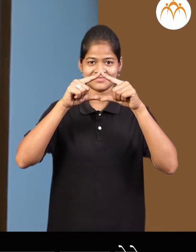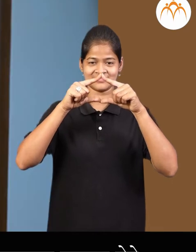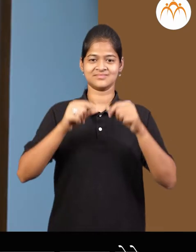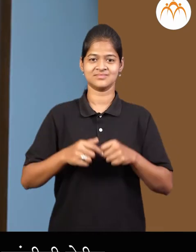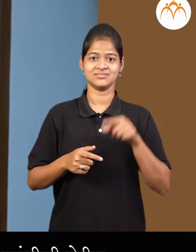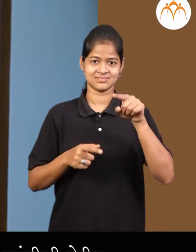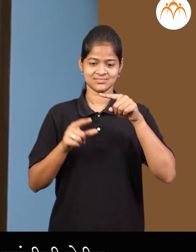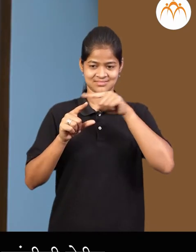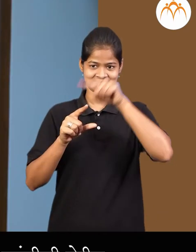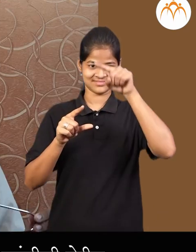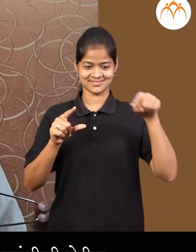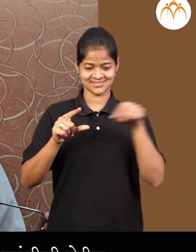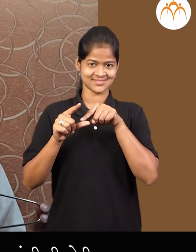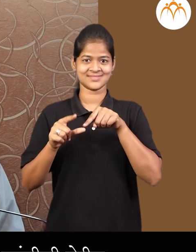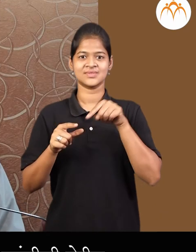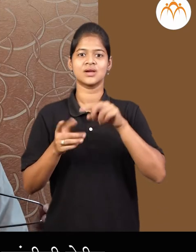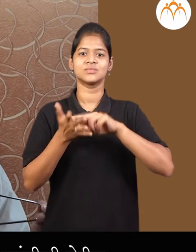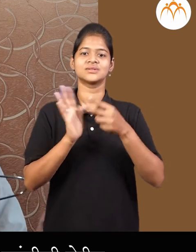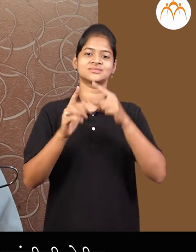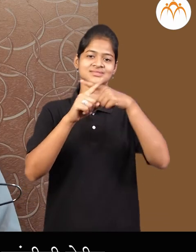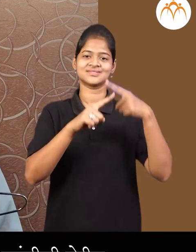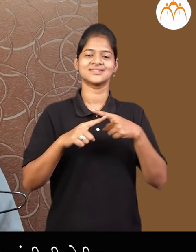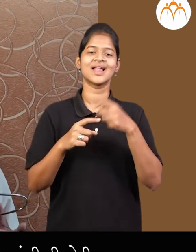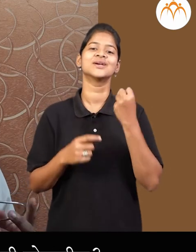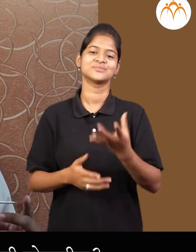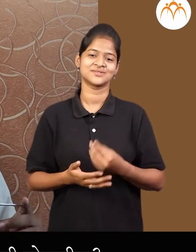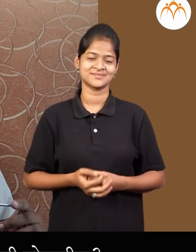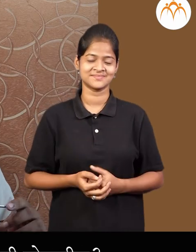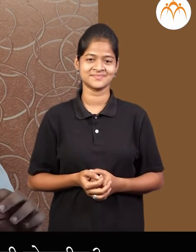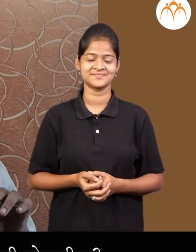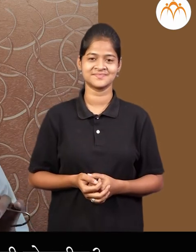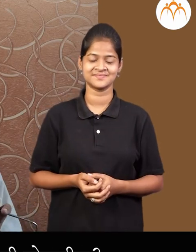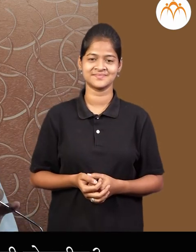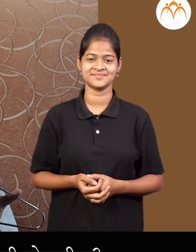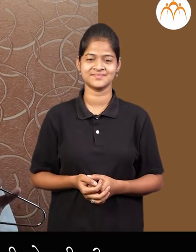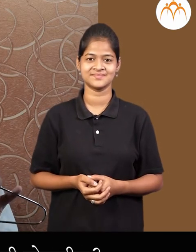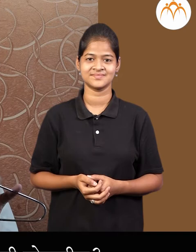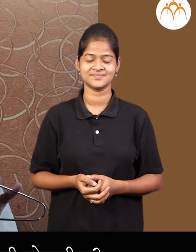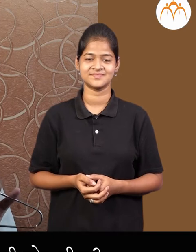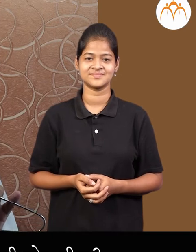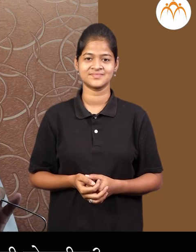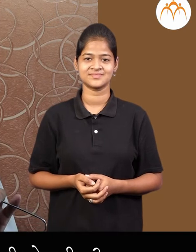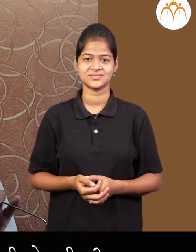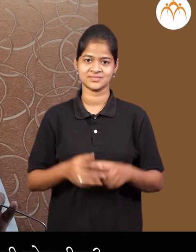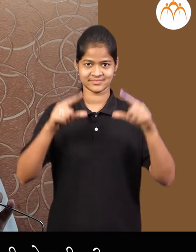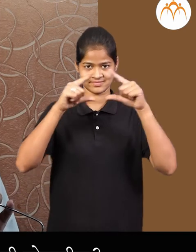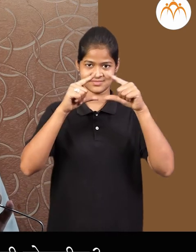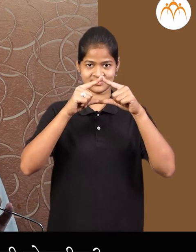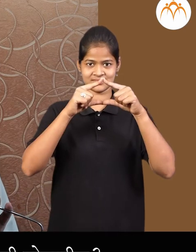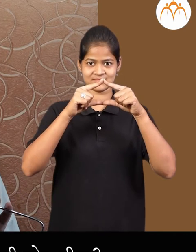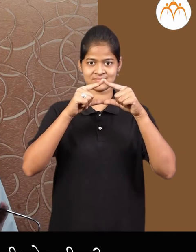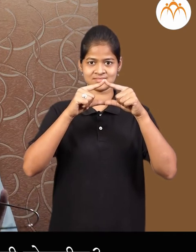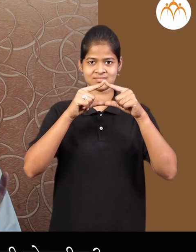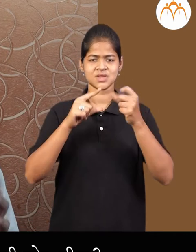येते. परिमिती म्हणजे सगळ्या बाजूंच्या लांबीची बेरीज. बरोबर. बरं, या त्रिकोणाची परिमिती